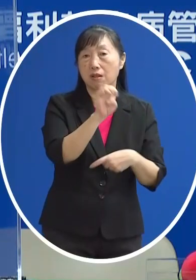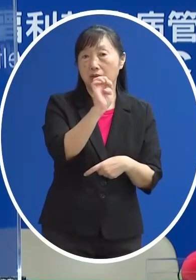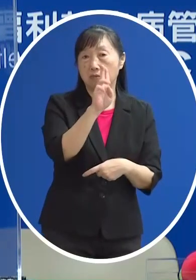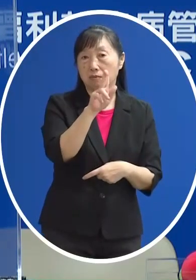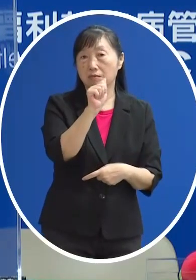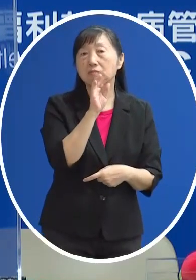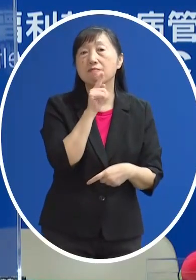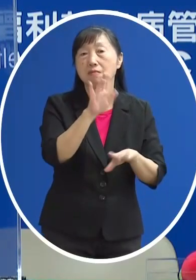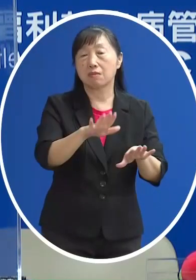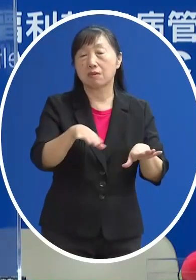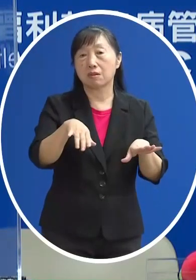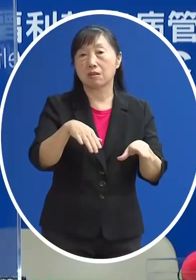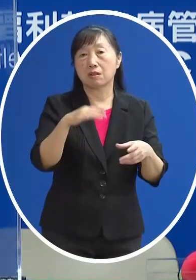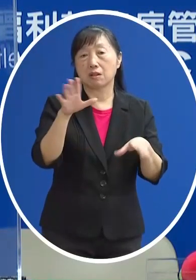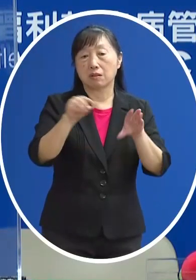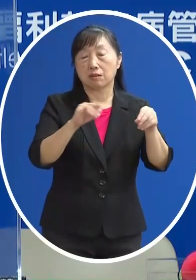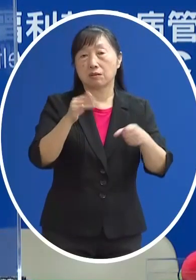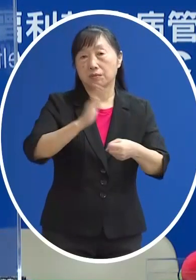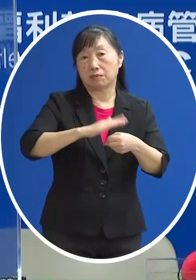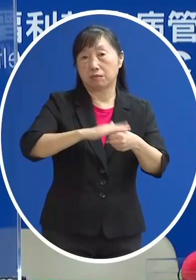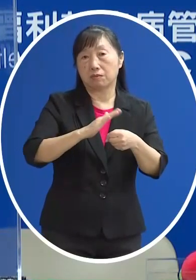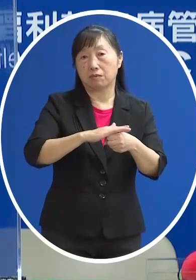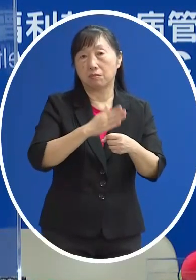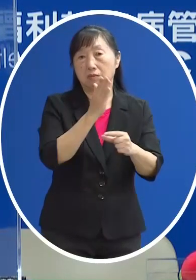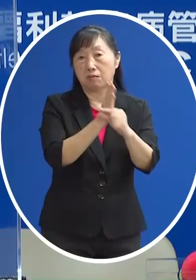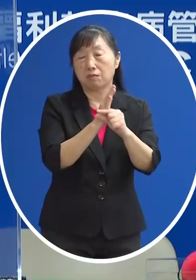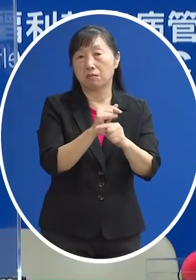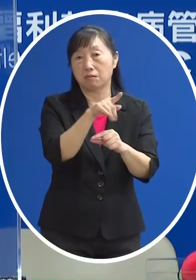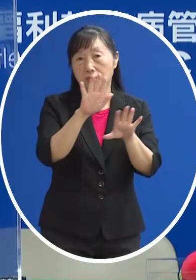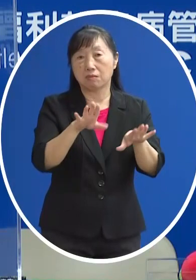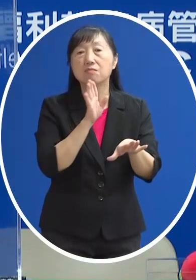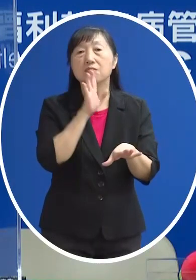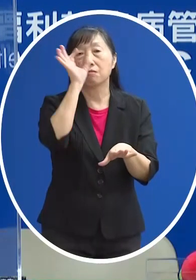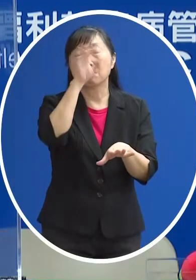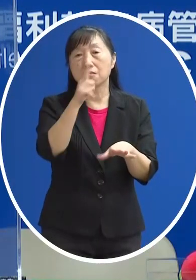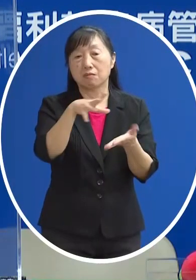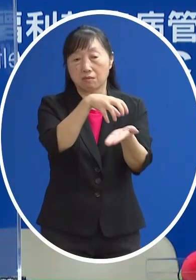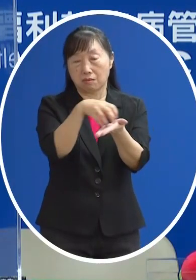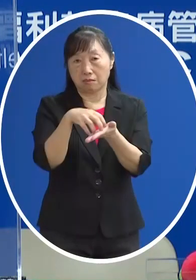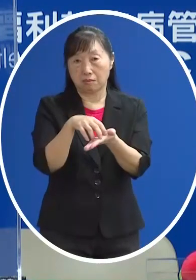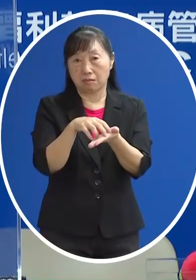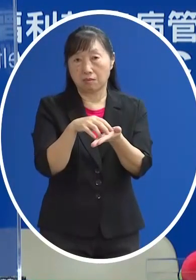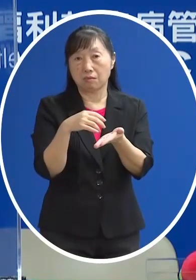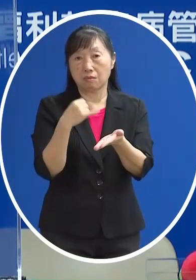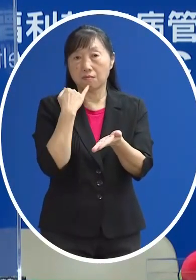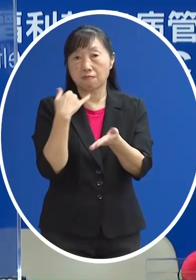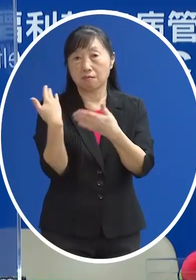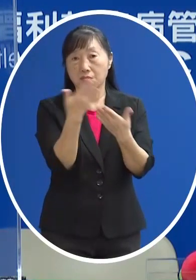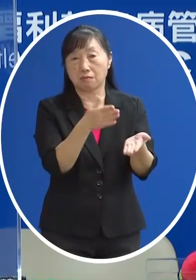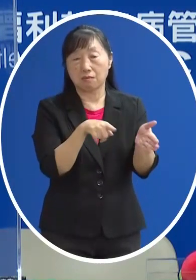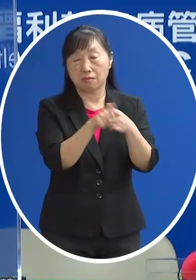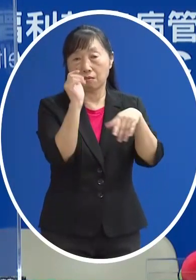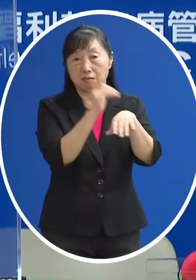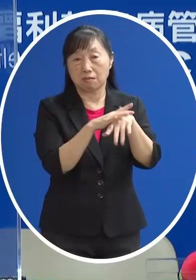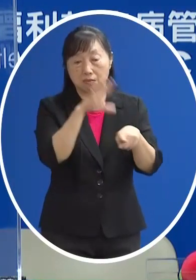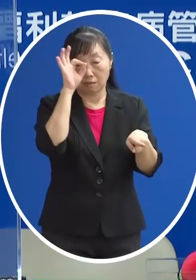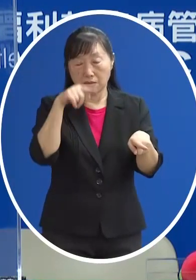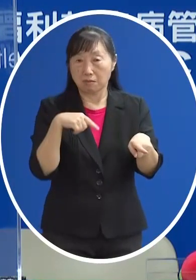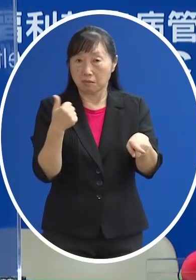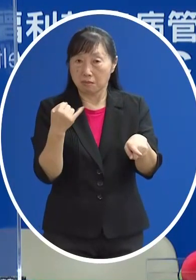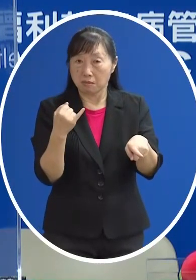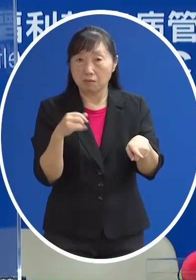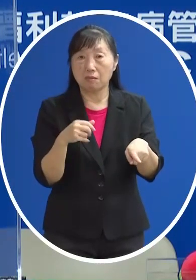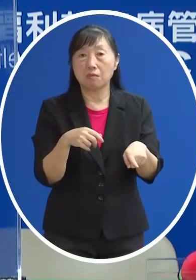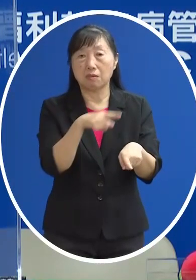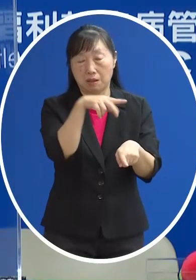现在正在补件中。那一切看他的一个科学的证据能不能说服了专家，好，然后专家去做相